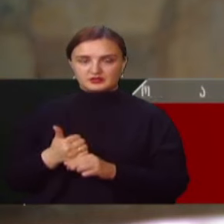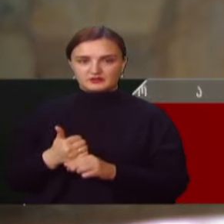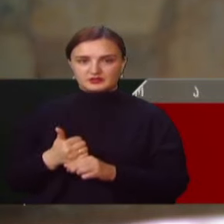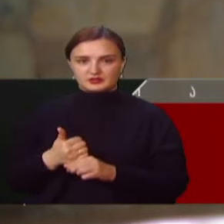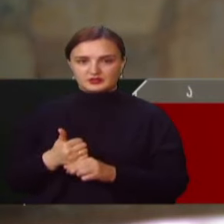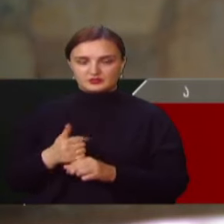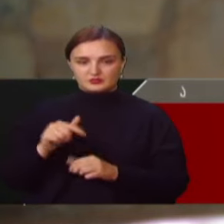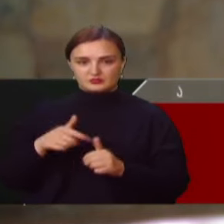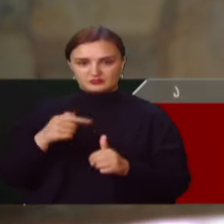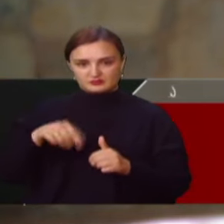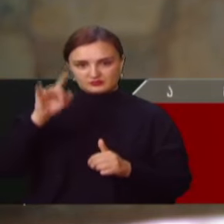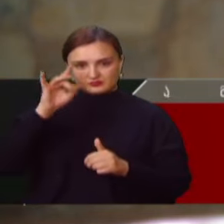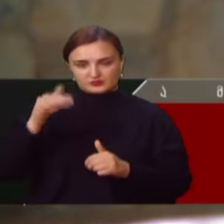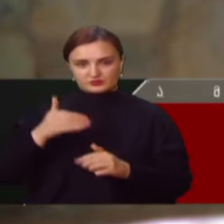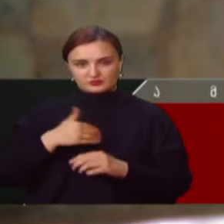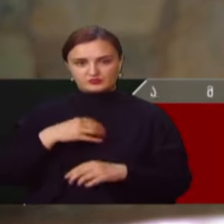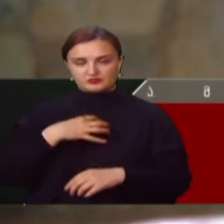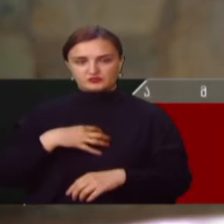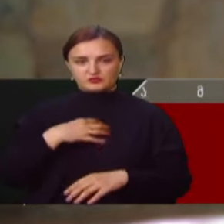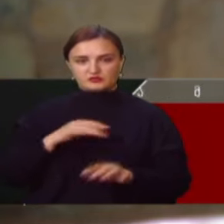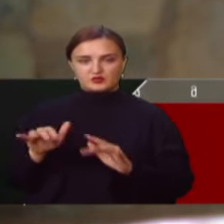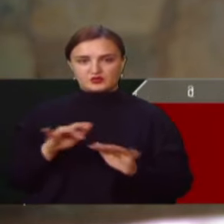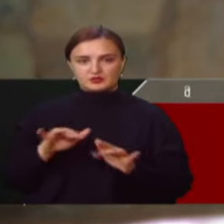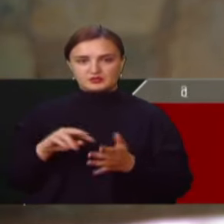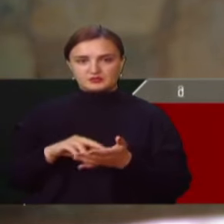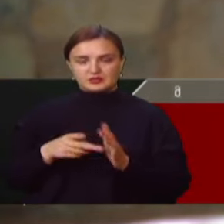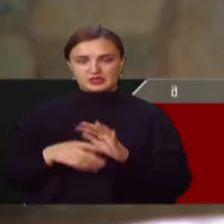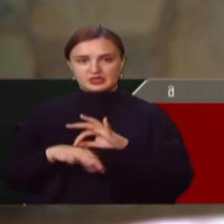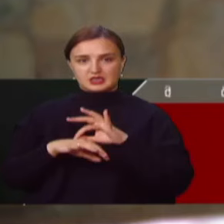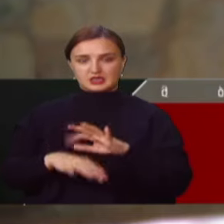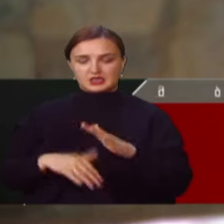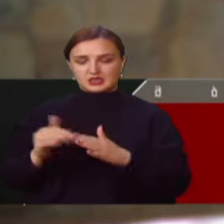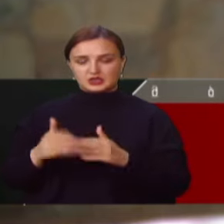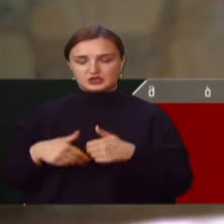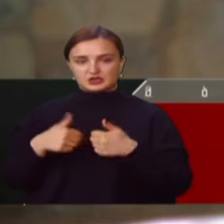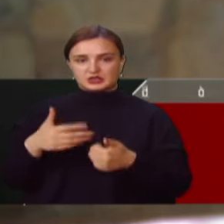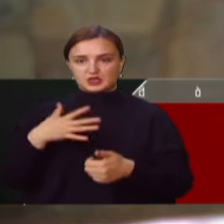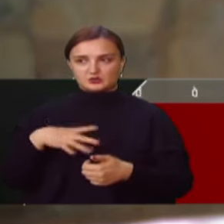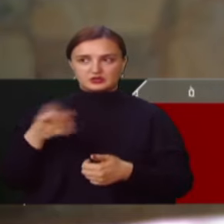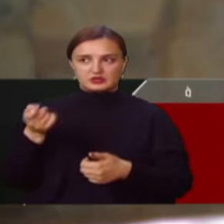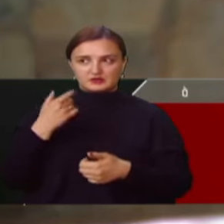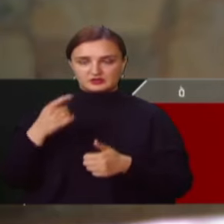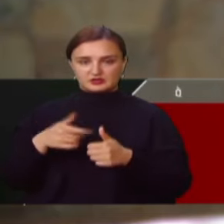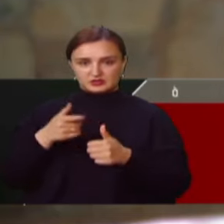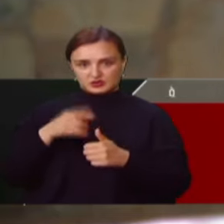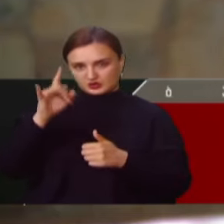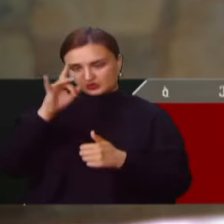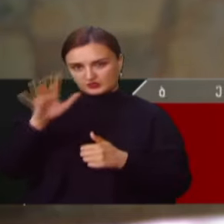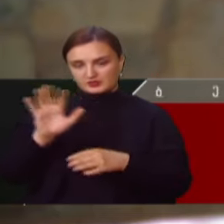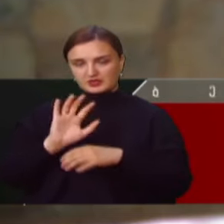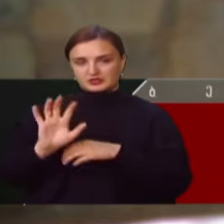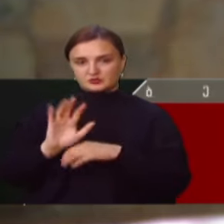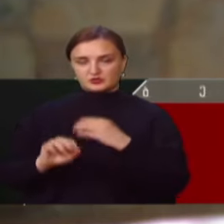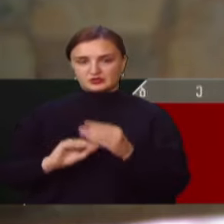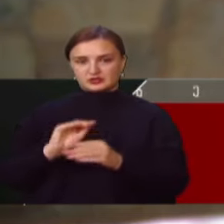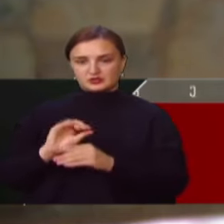დივერსიფიკაცია, შესაბამისად მნიშვნელოვანი ისეთი ღონისძიებების დაგეგმვა და განხორციელება, რაც ხელს შეუწყობს ქართული ღვინის ცნობადობის ამაღლებას და ექსპორტის